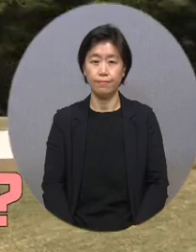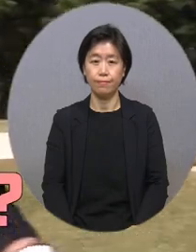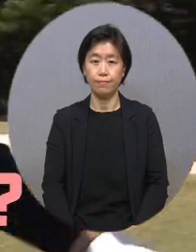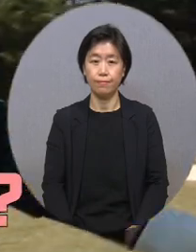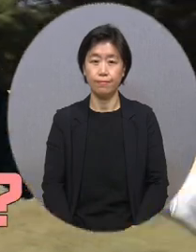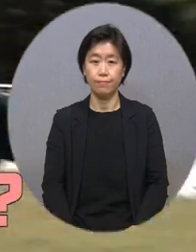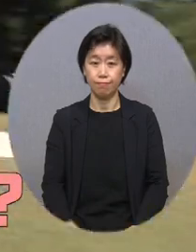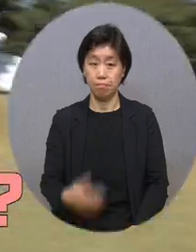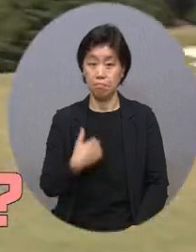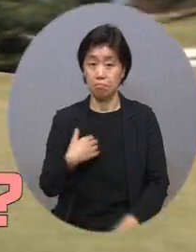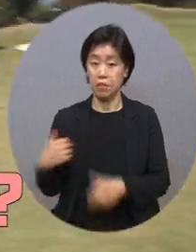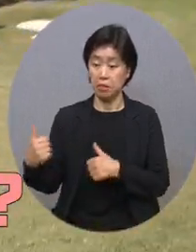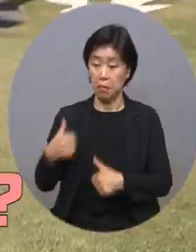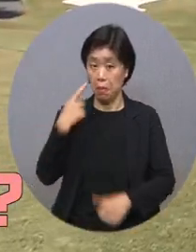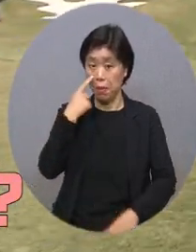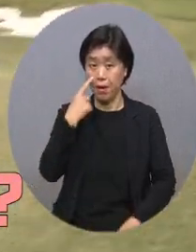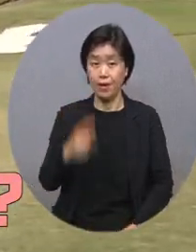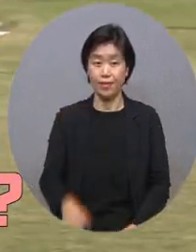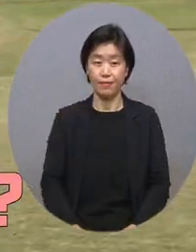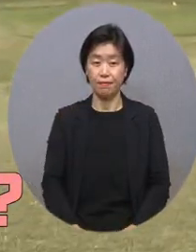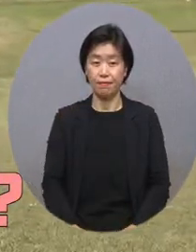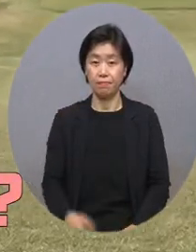더 따라오세요 앞에 있습니다